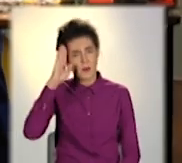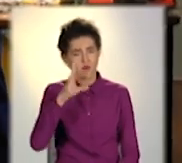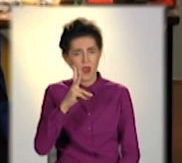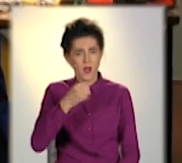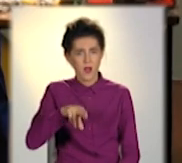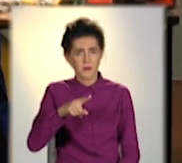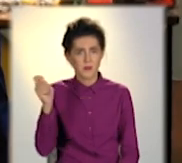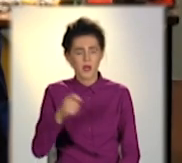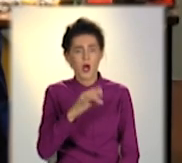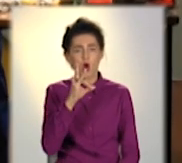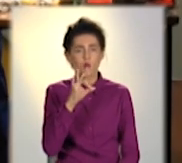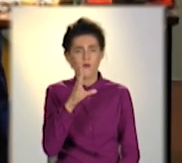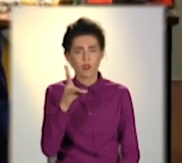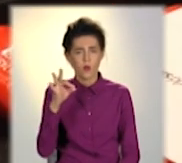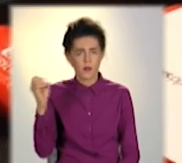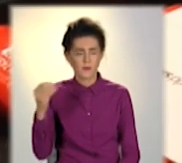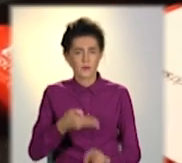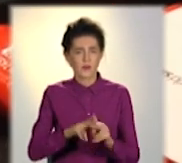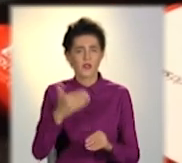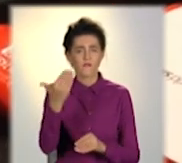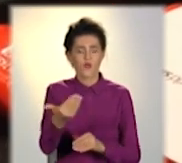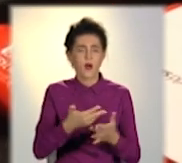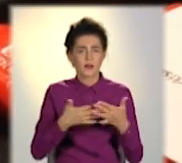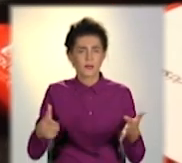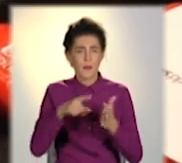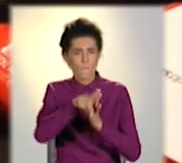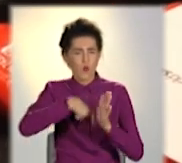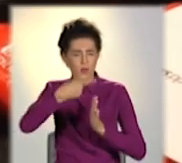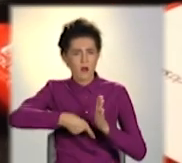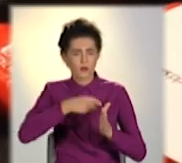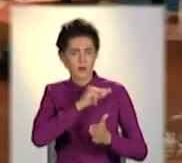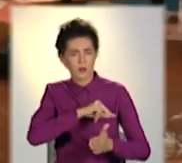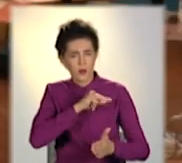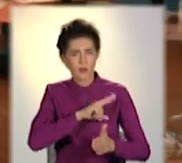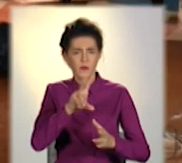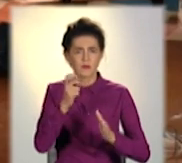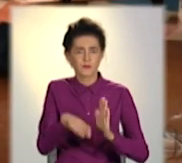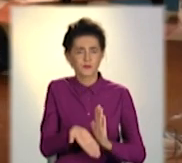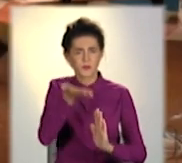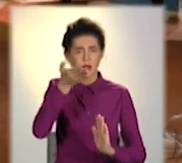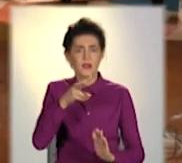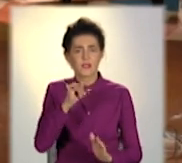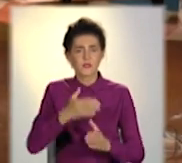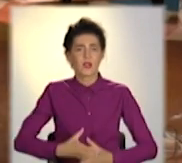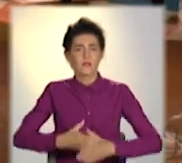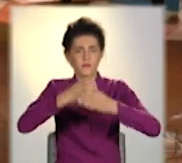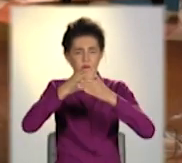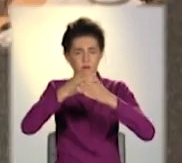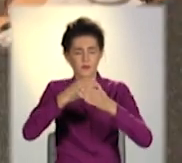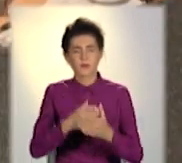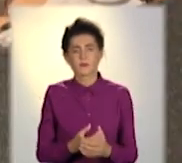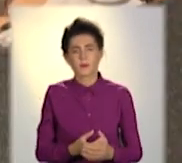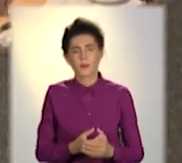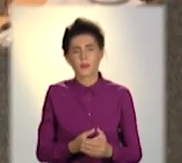Рівного, змагається на локації електромонтажні роботи. Має за 3 години зібрати схему підйомного ліфта з вивантаженням.